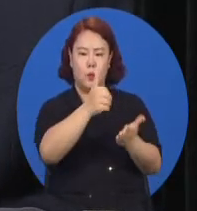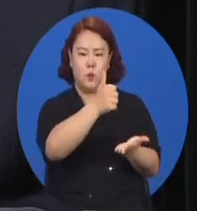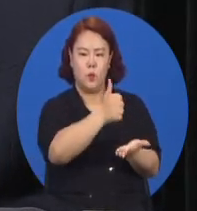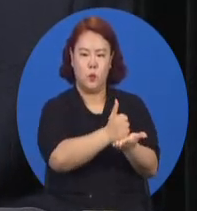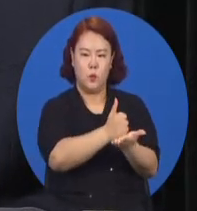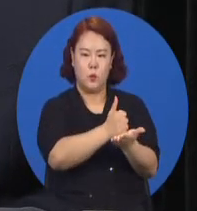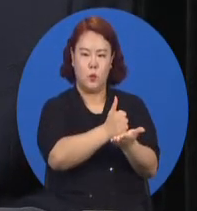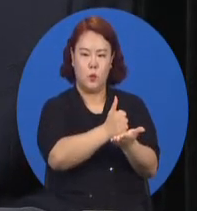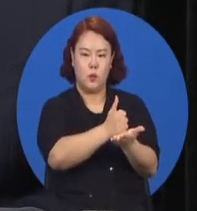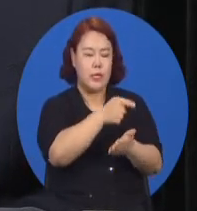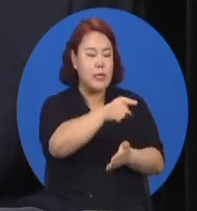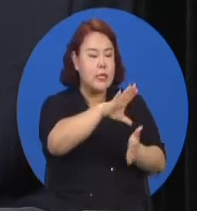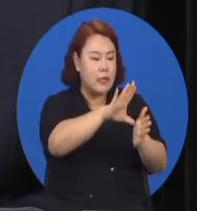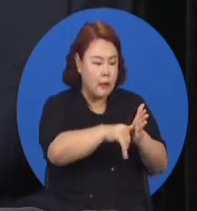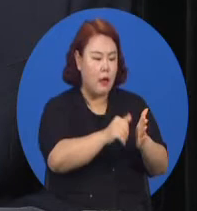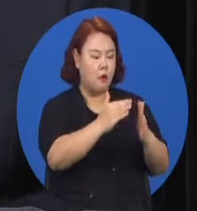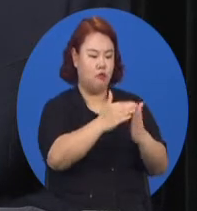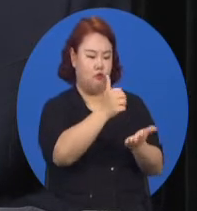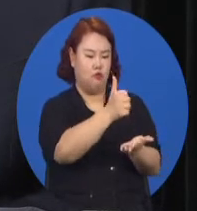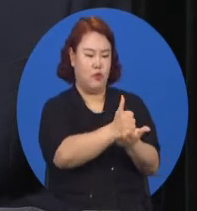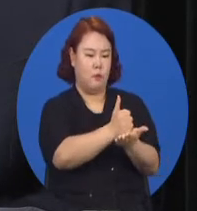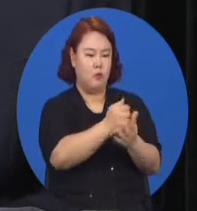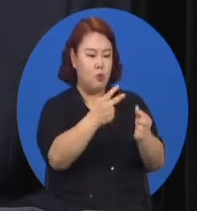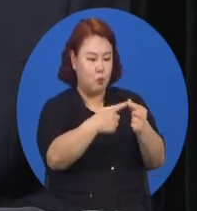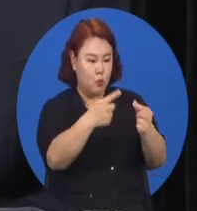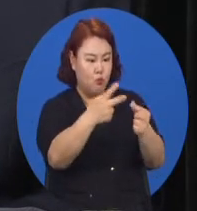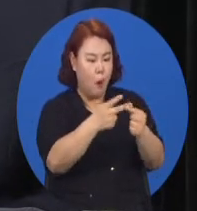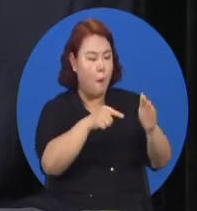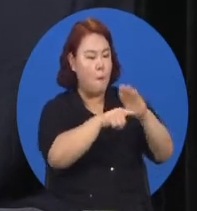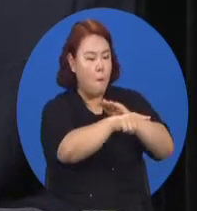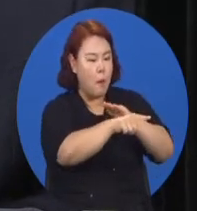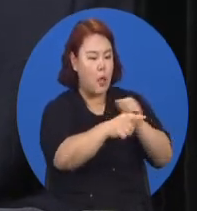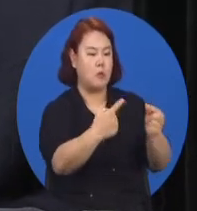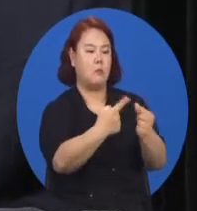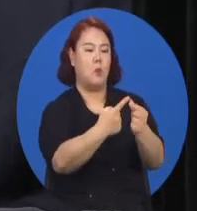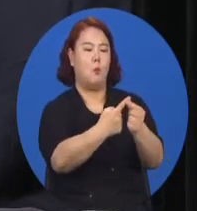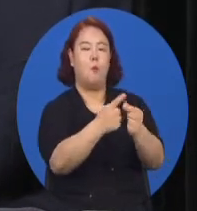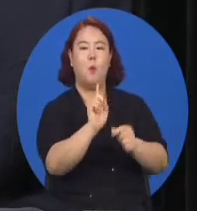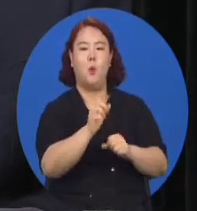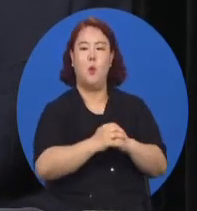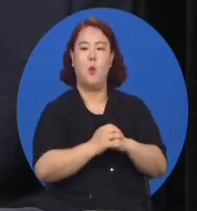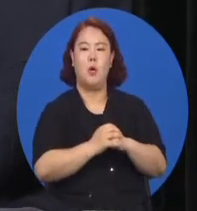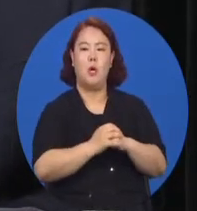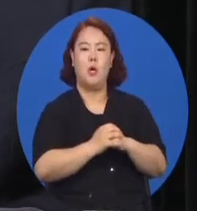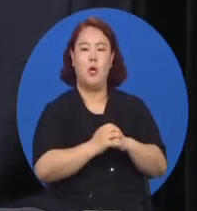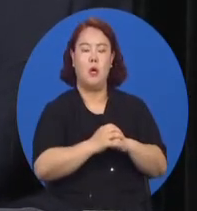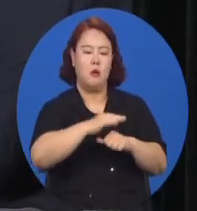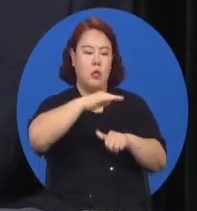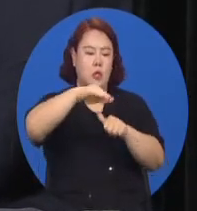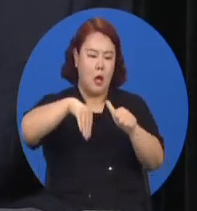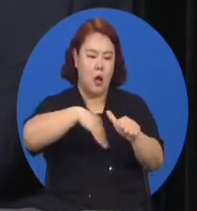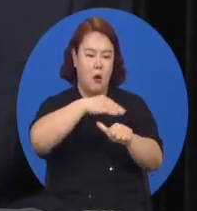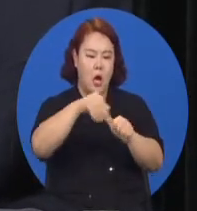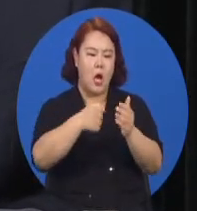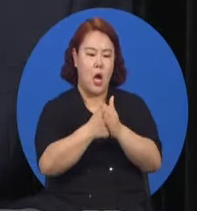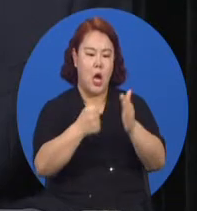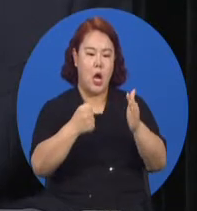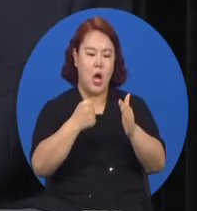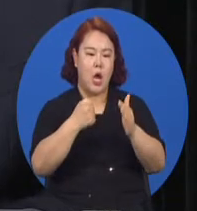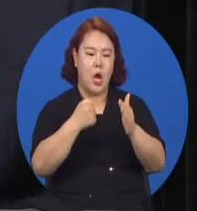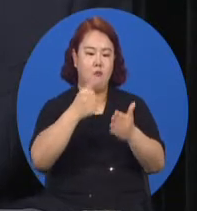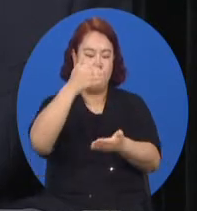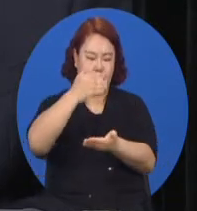군수님 당시 군수님을 두 차례 이렇게 방문해서 한 차례는 사정으로 인해서 못 만났다고 저 답변을